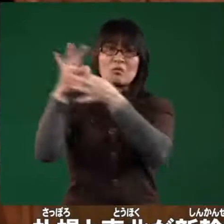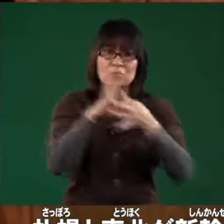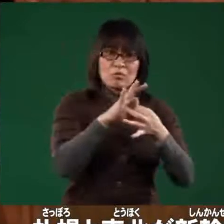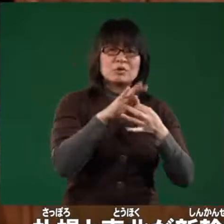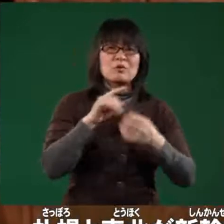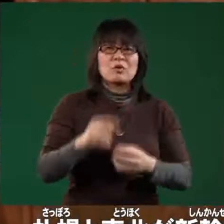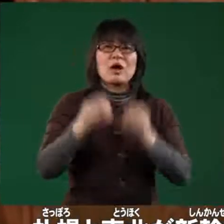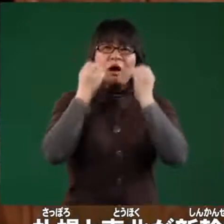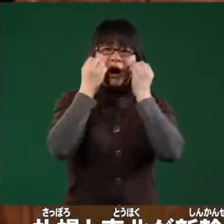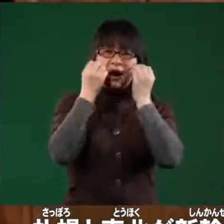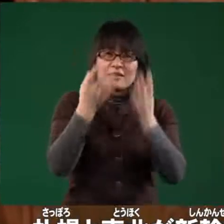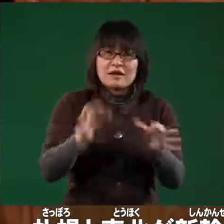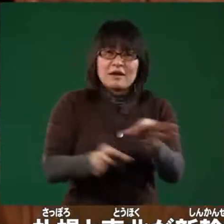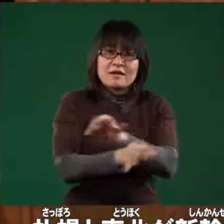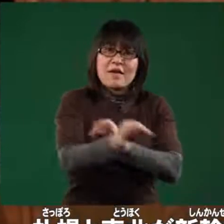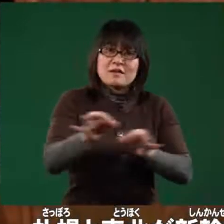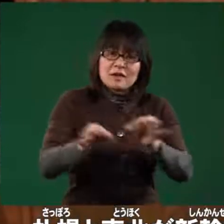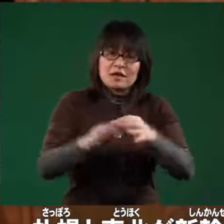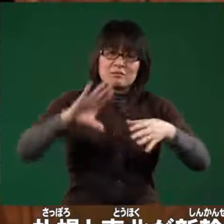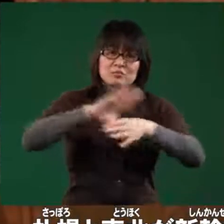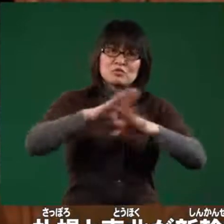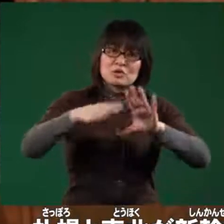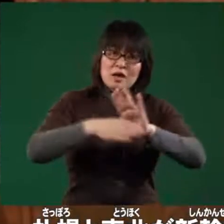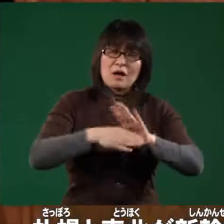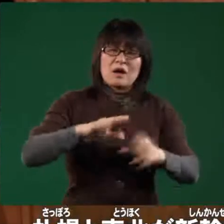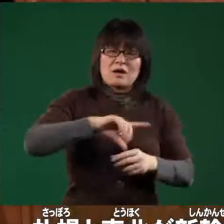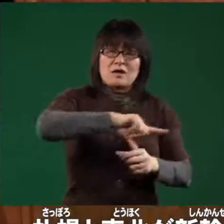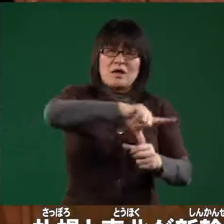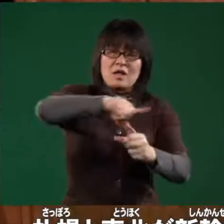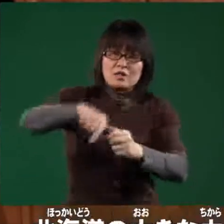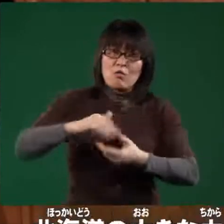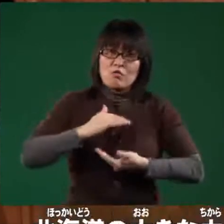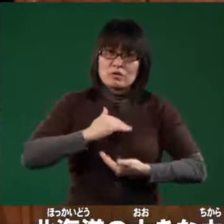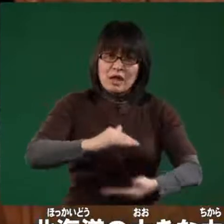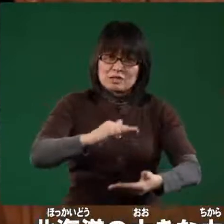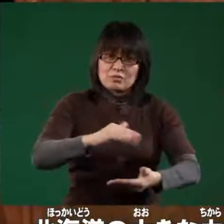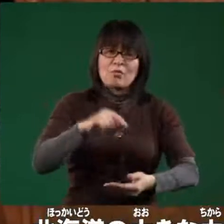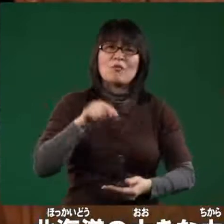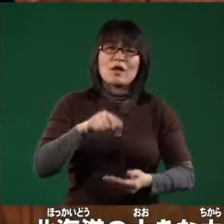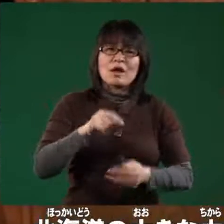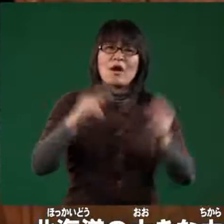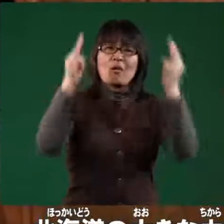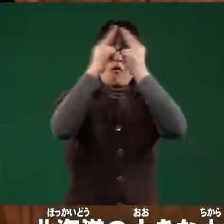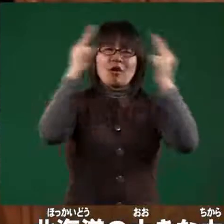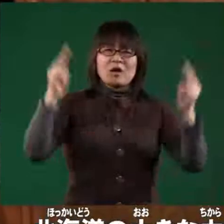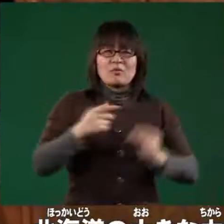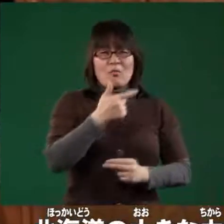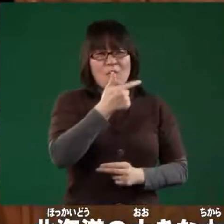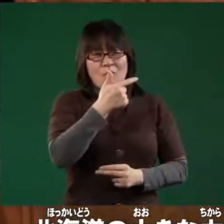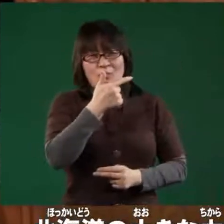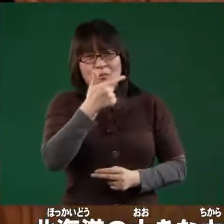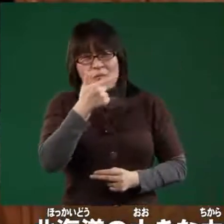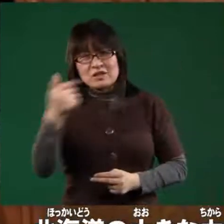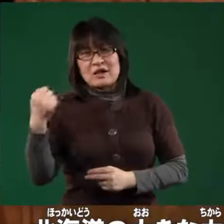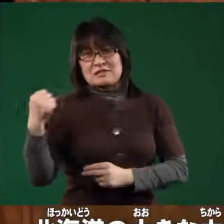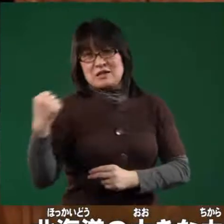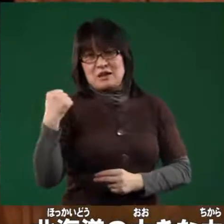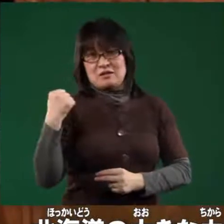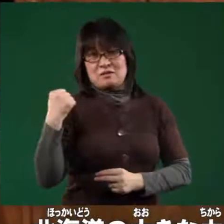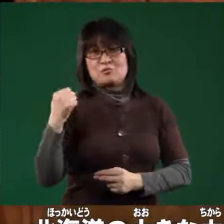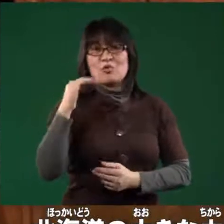る新たな経済文化圏の誕生というものが北海道の大きな力になることを期待